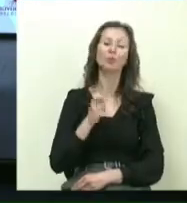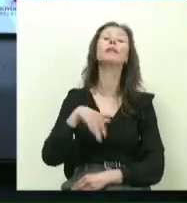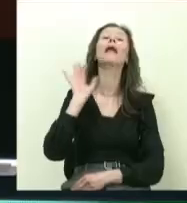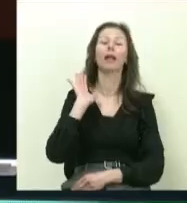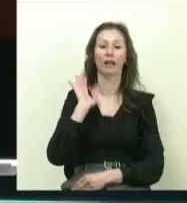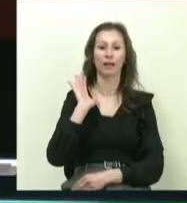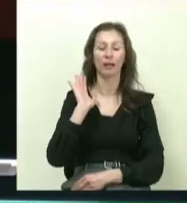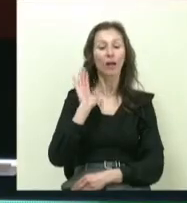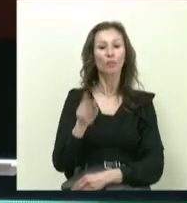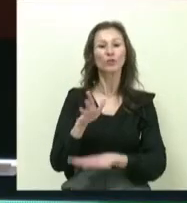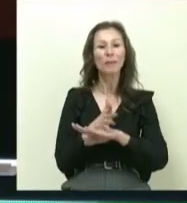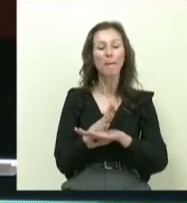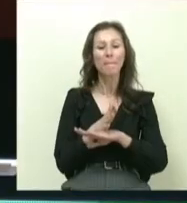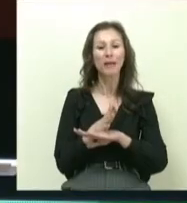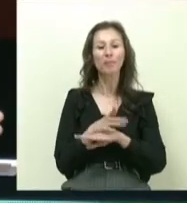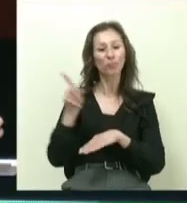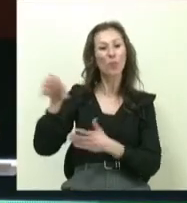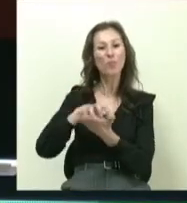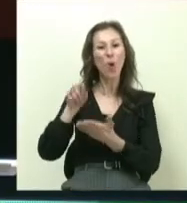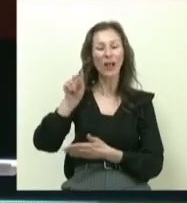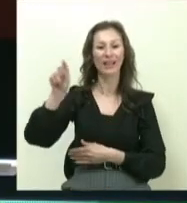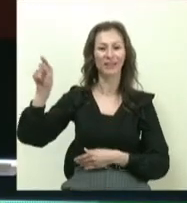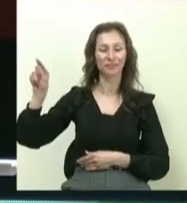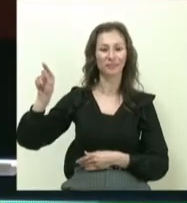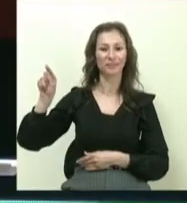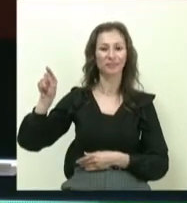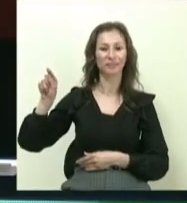değildir Bu sebeple bu bölgelerin